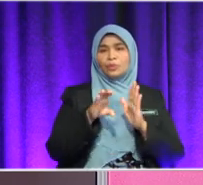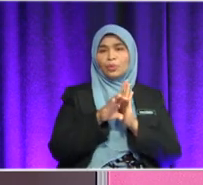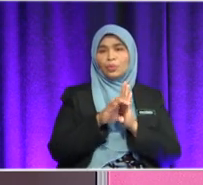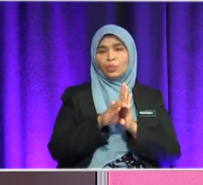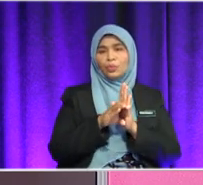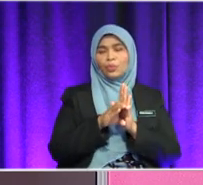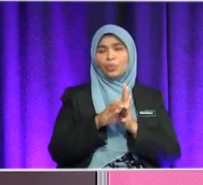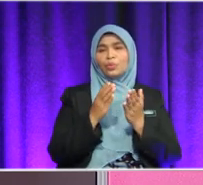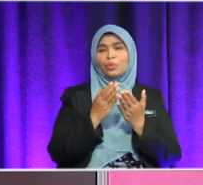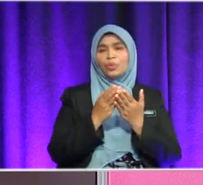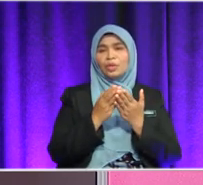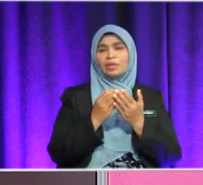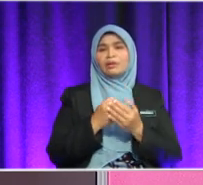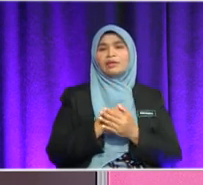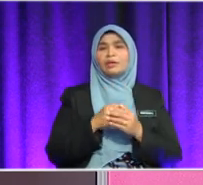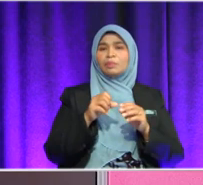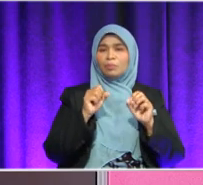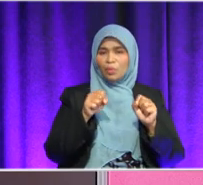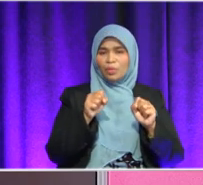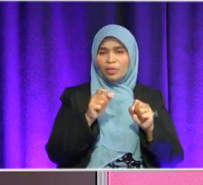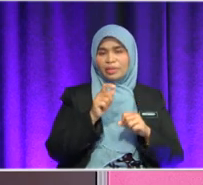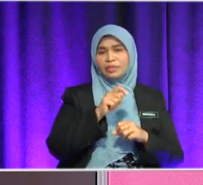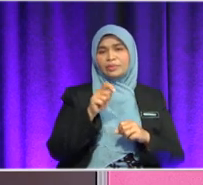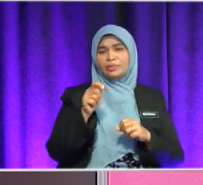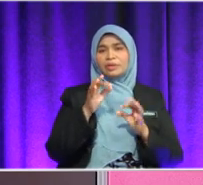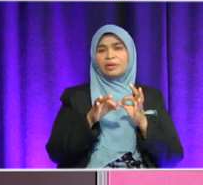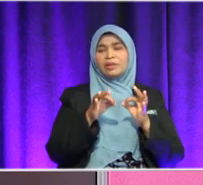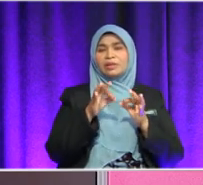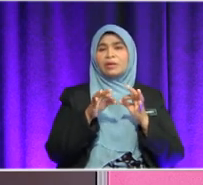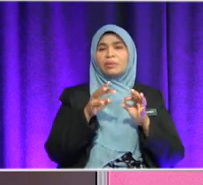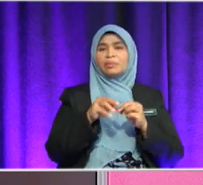Allah macam Allahumma